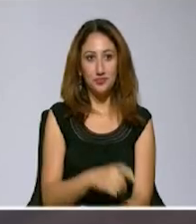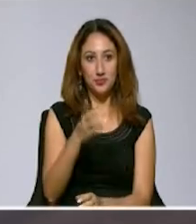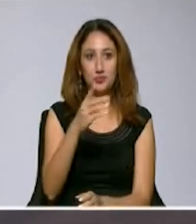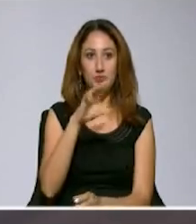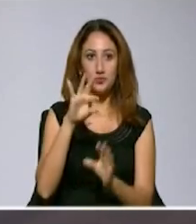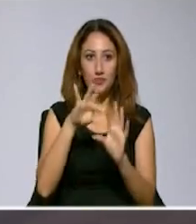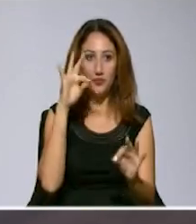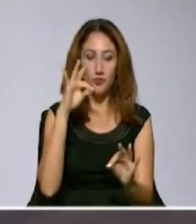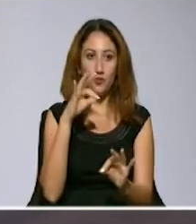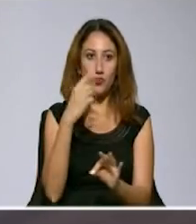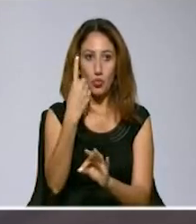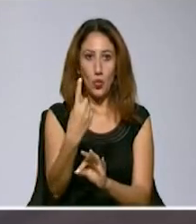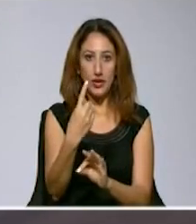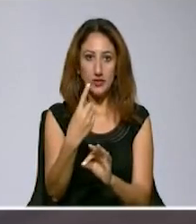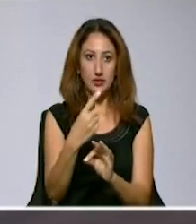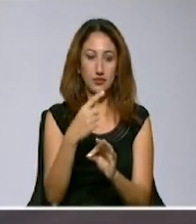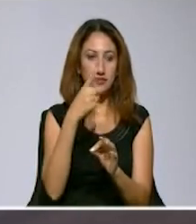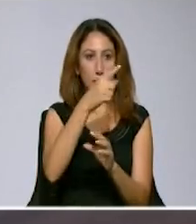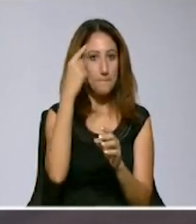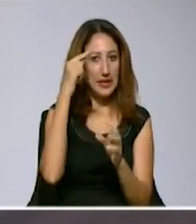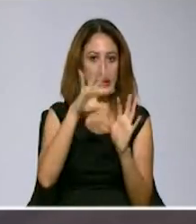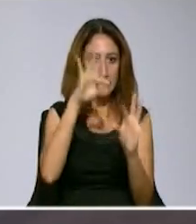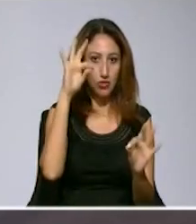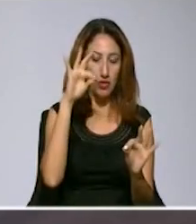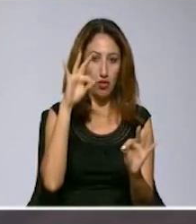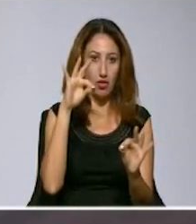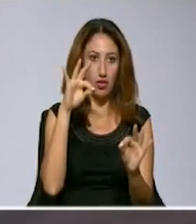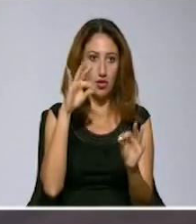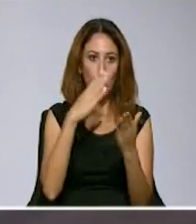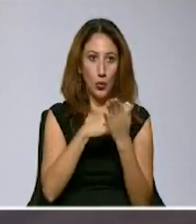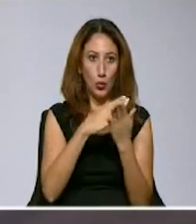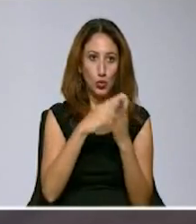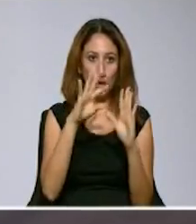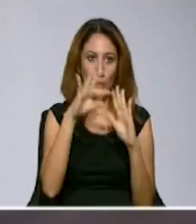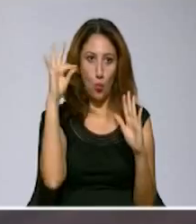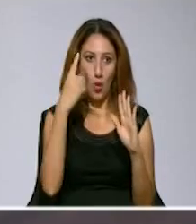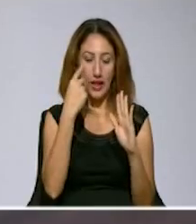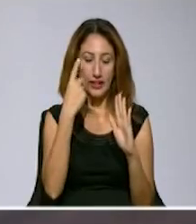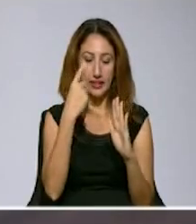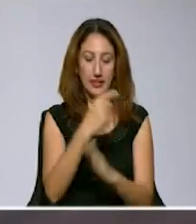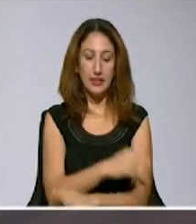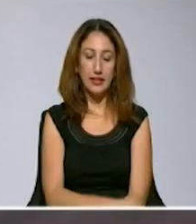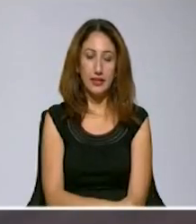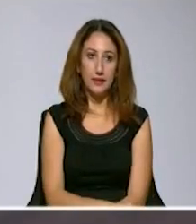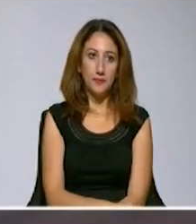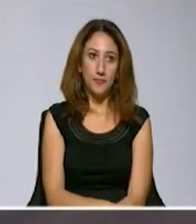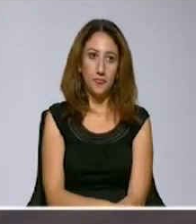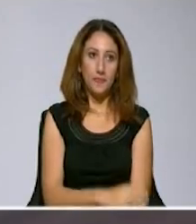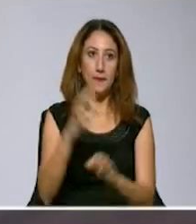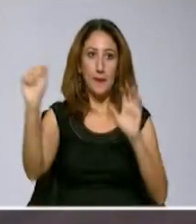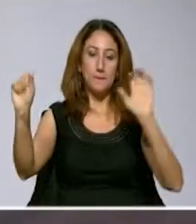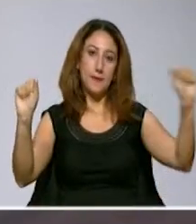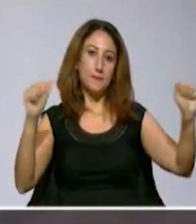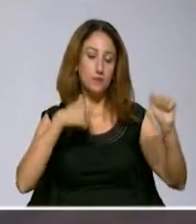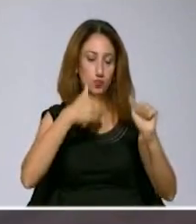الكارت. حضرتك المسي اي كارت انت عايزاه. اوكي، خديه من غير ما اشوفه. ماشي. وري الكارتين دول للكاميرا من غير ما انا ما